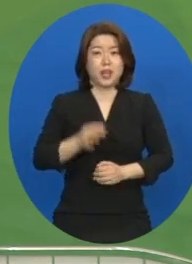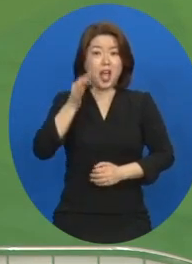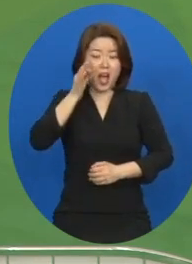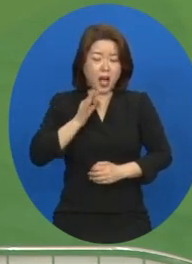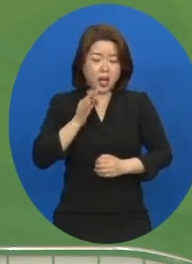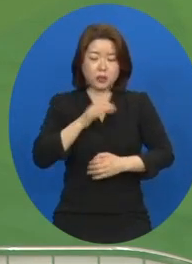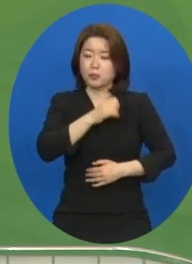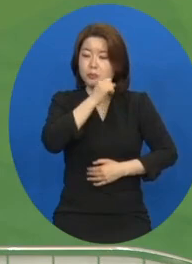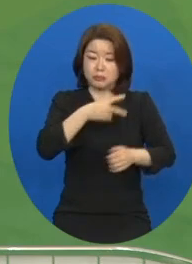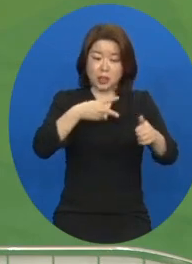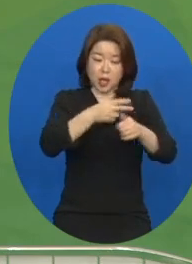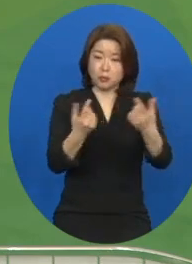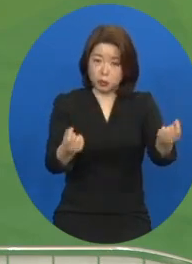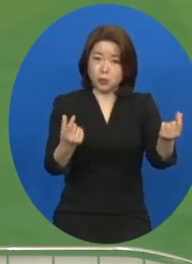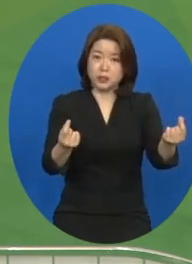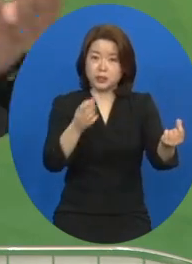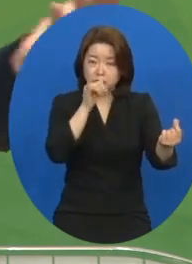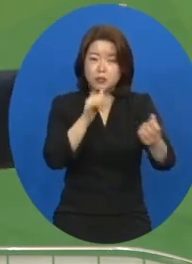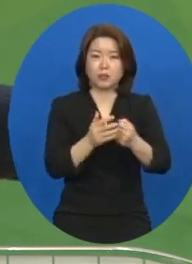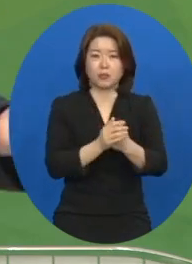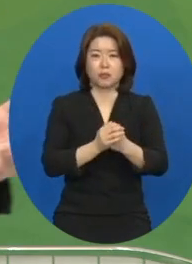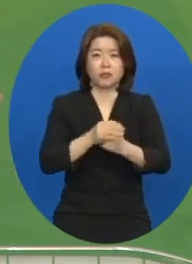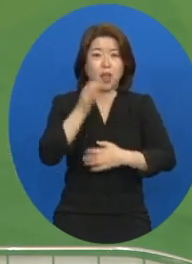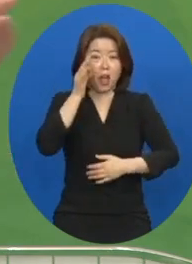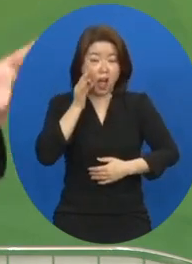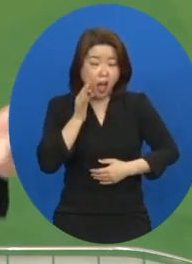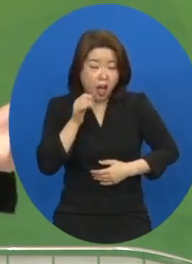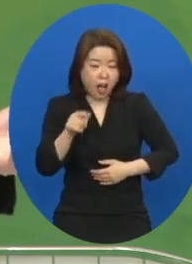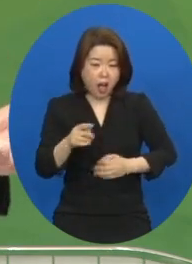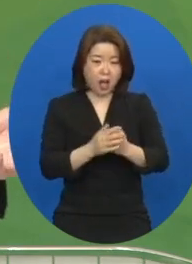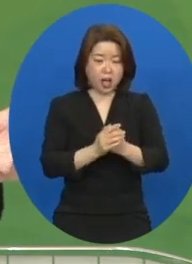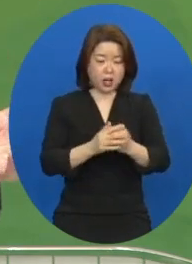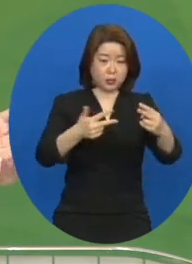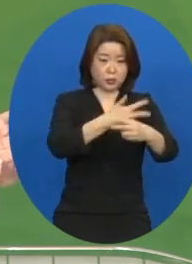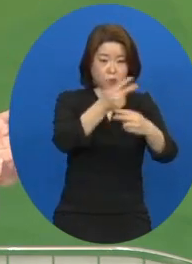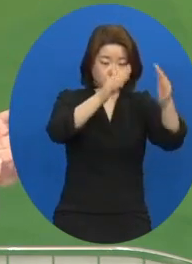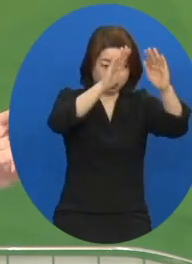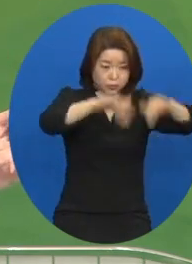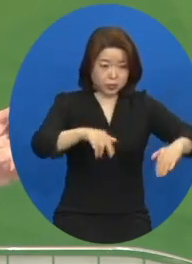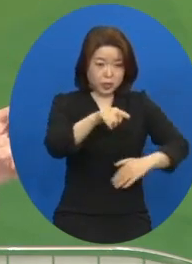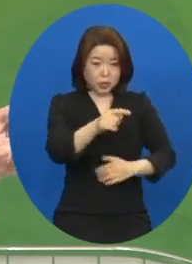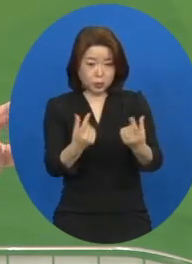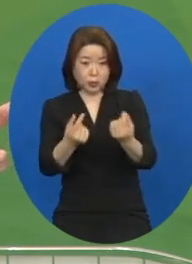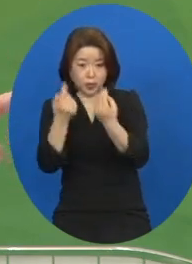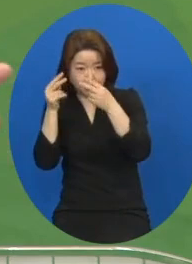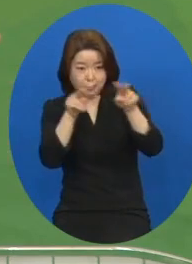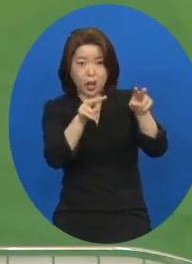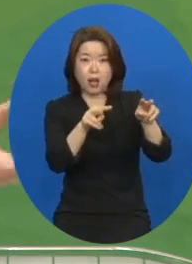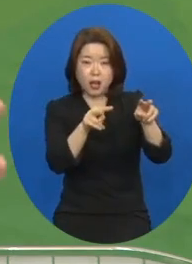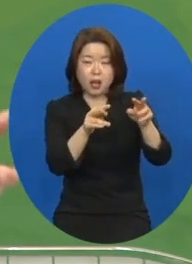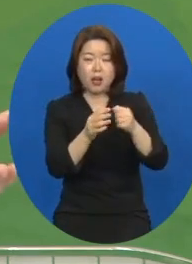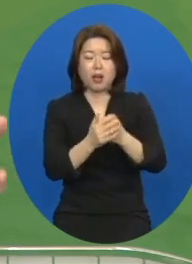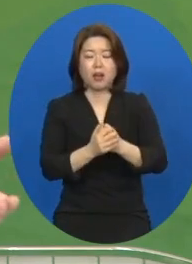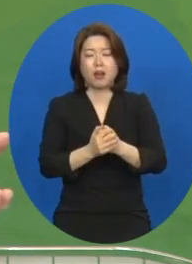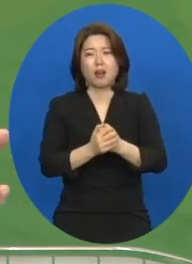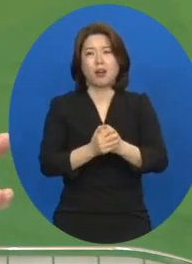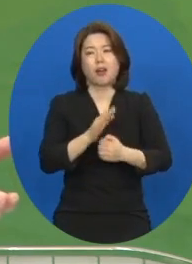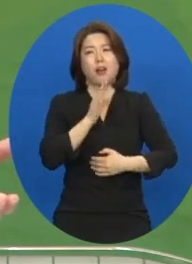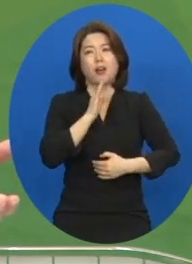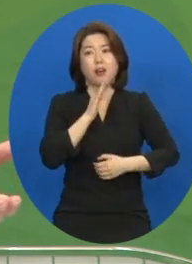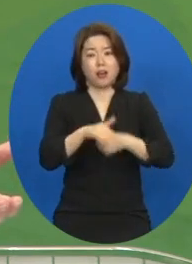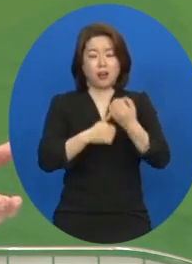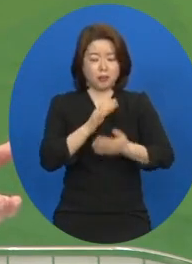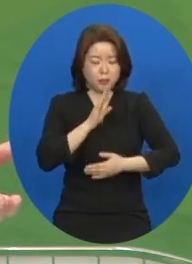할례를 받았고 아간도 여리고성이 무너질 때 그 자리에 있었습니다. 하나님이 정말 살아계신